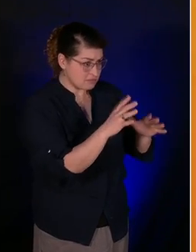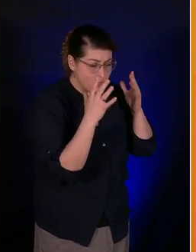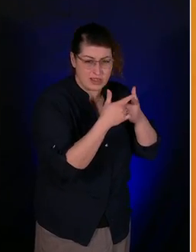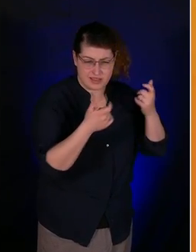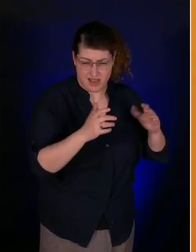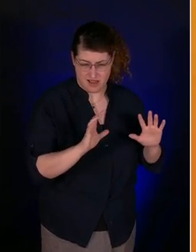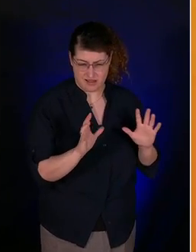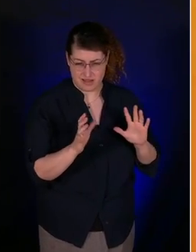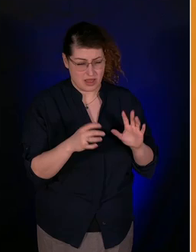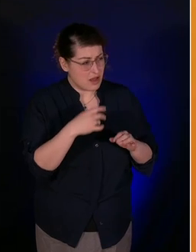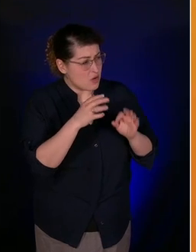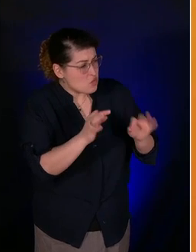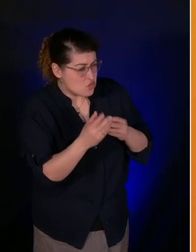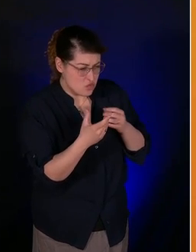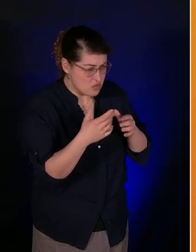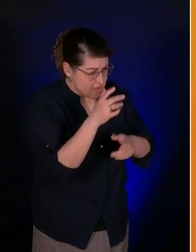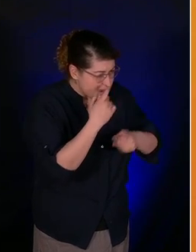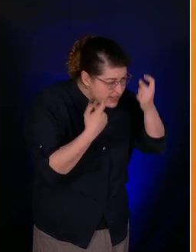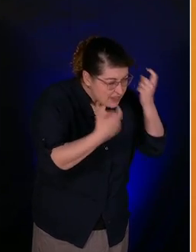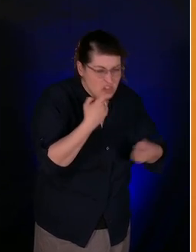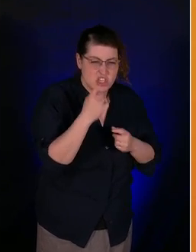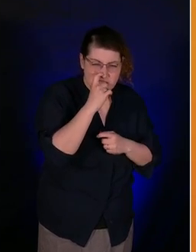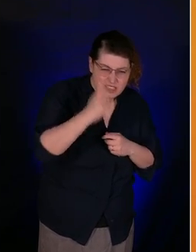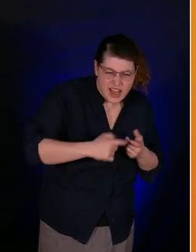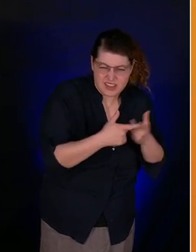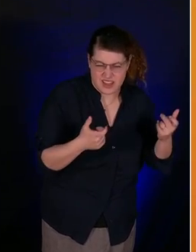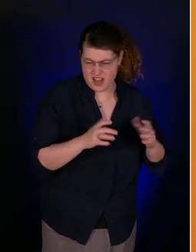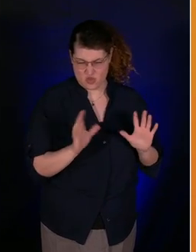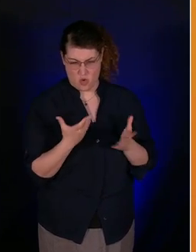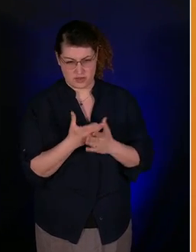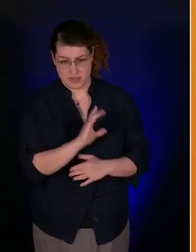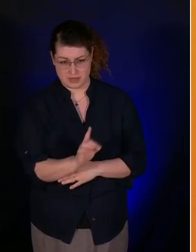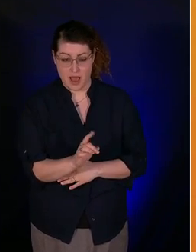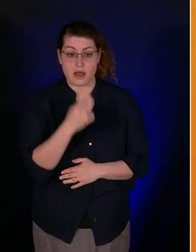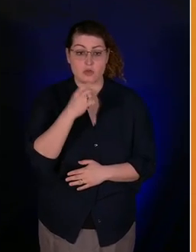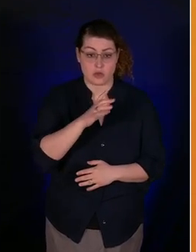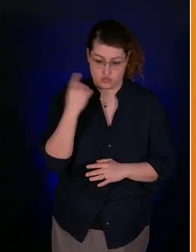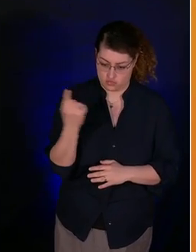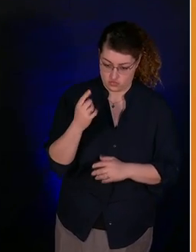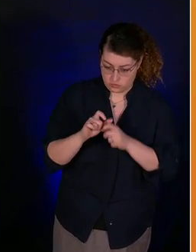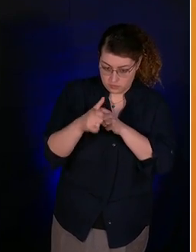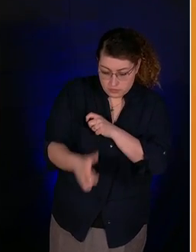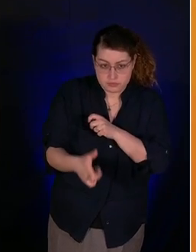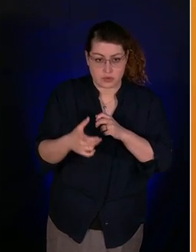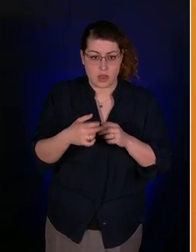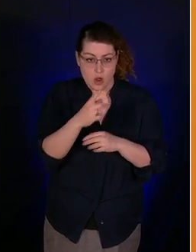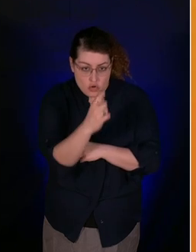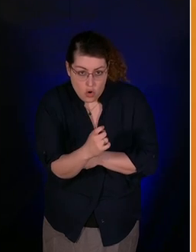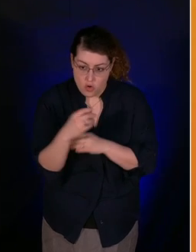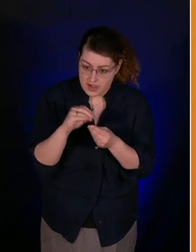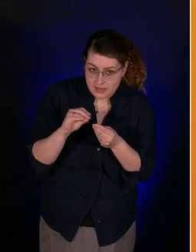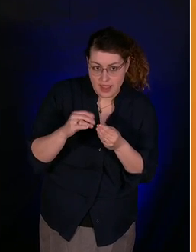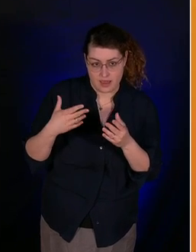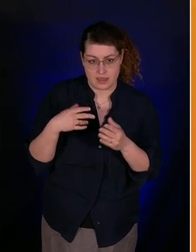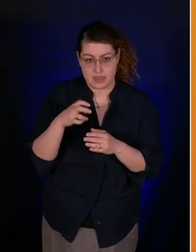Non. Nos systèmes de production, que ce soit de biens ou de services, ont un impact sur l'eau, le sol, la terre et la biodiversité. Les